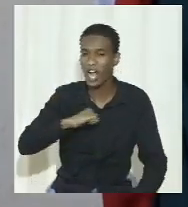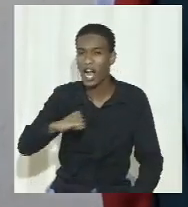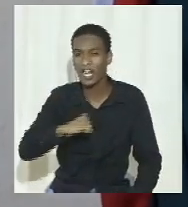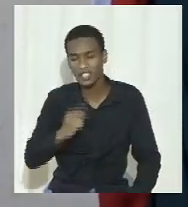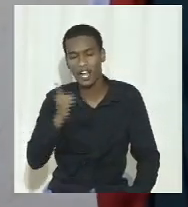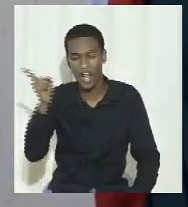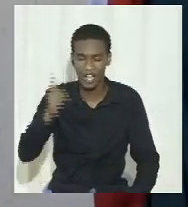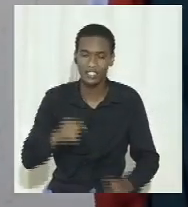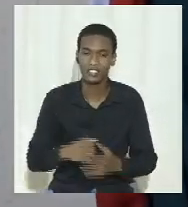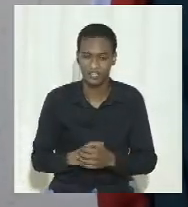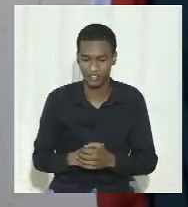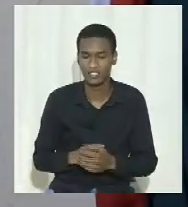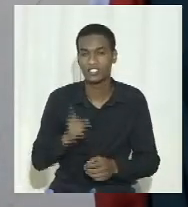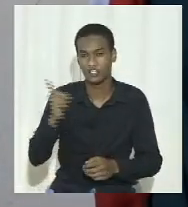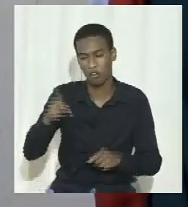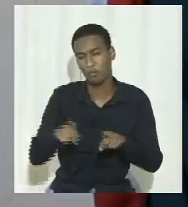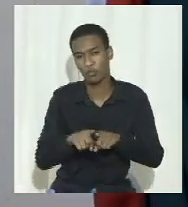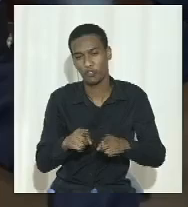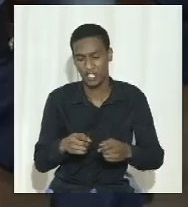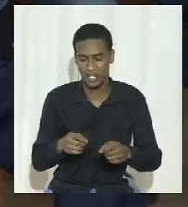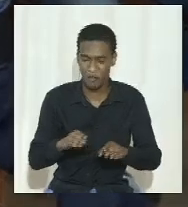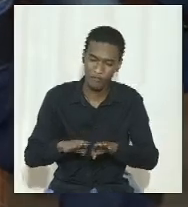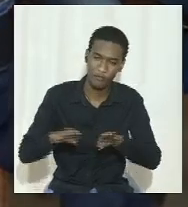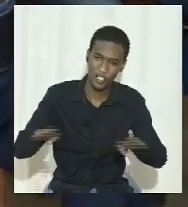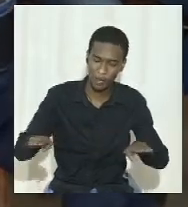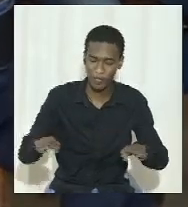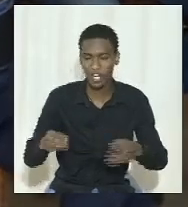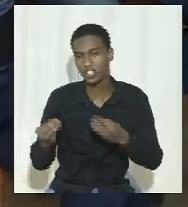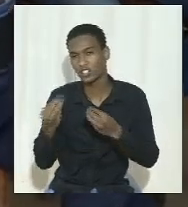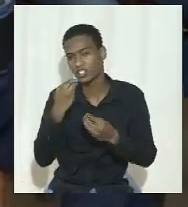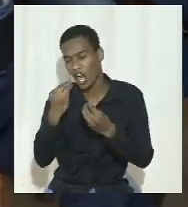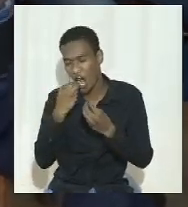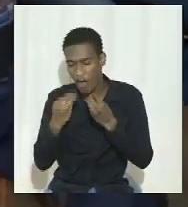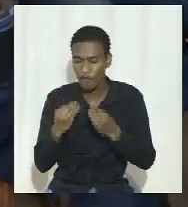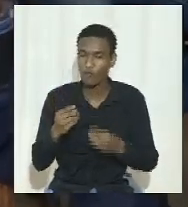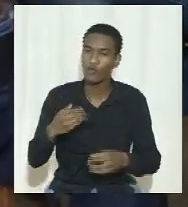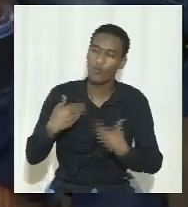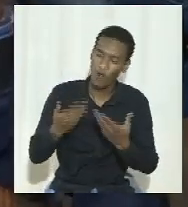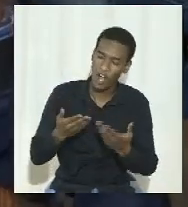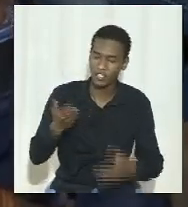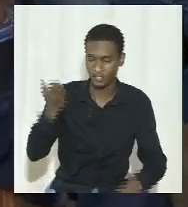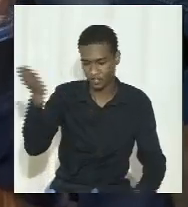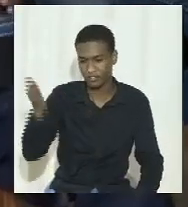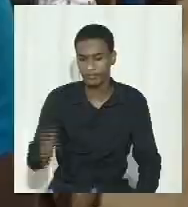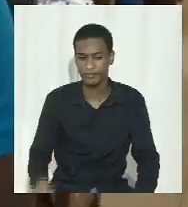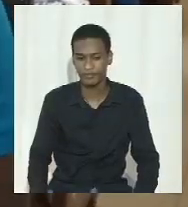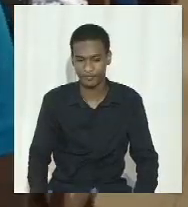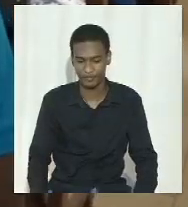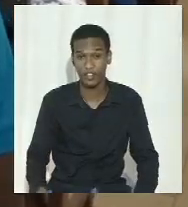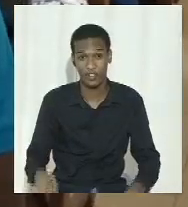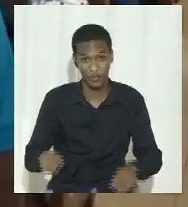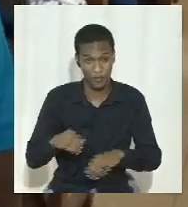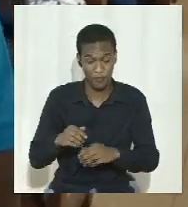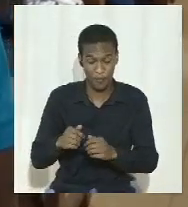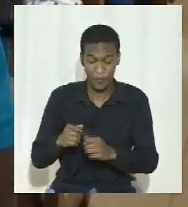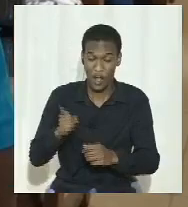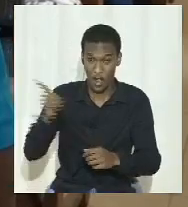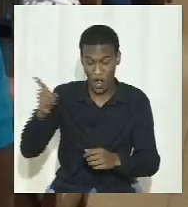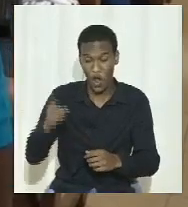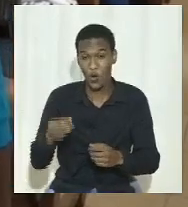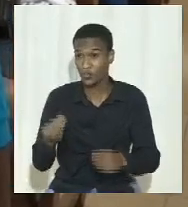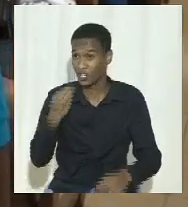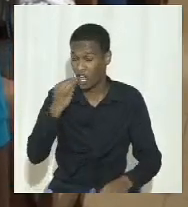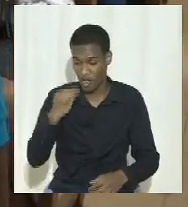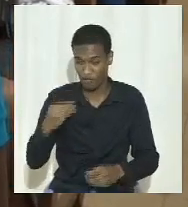izay mandrindra ny fitsinjarana ireo sakafo avy amin'ny fitondram-panjakana amin'ny alalan'ny karavany du sud sy avy amin'ireo mpiara-miombonatoka